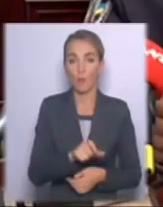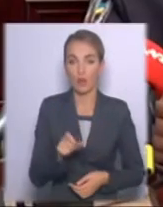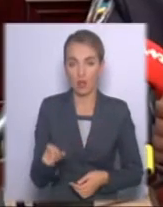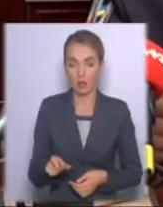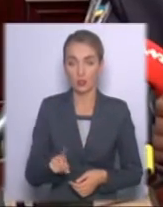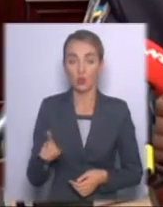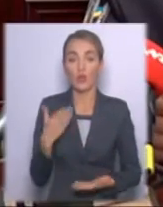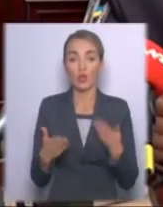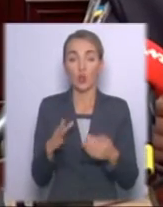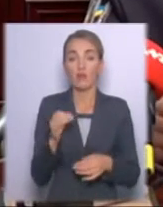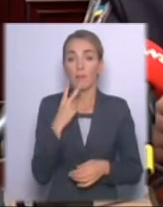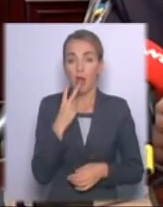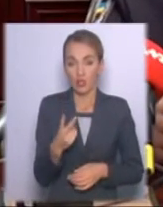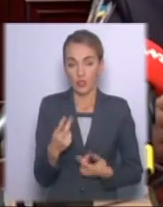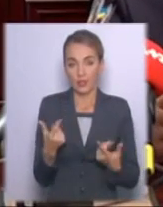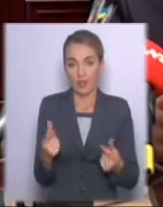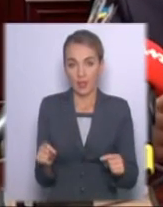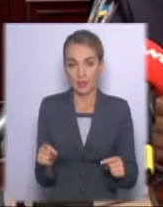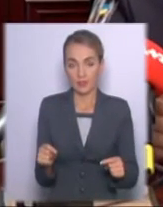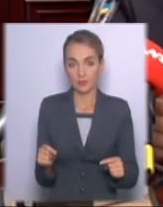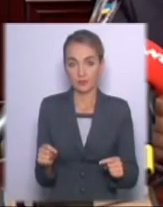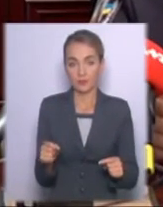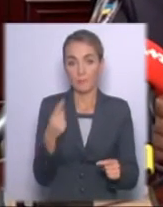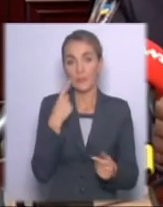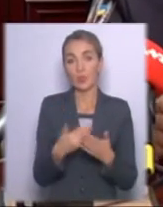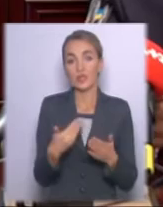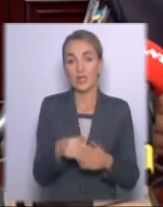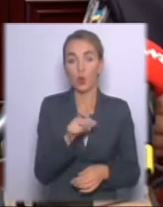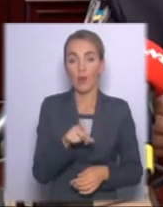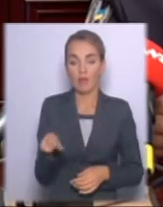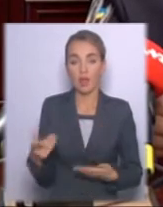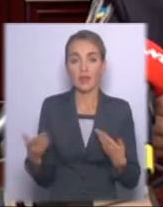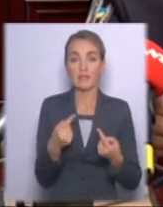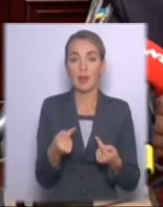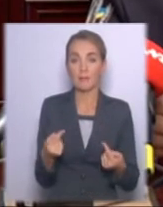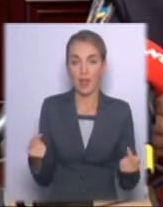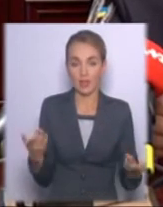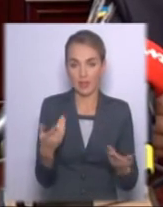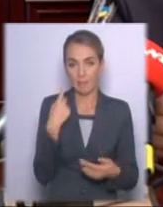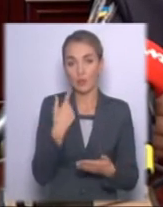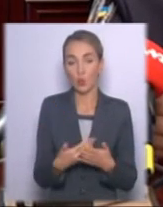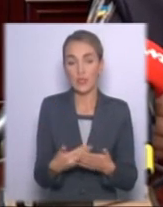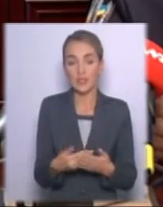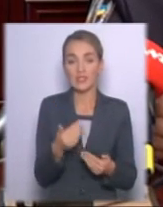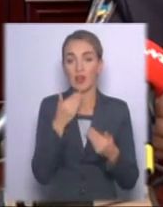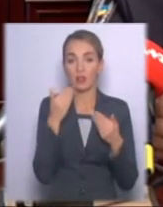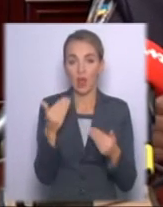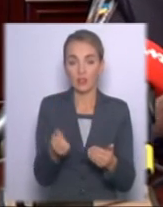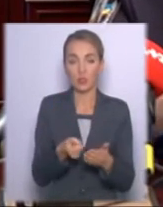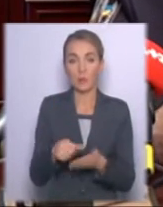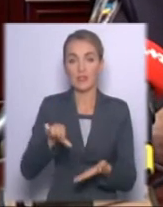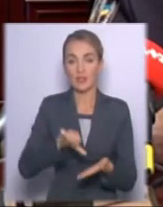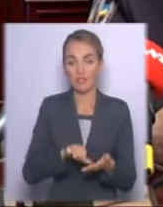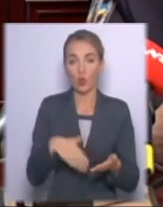що якщо ви бачите десь підозрілих громадян, якісь предмети, які є підозрілі для вас, звертайтеся до